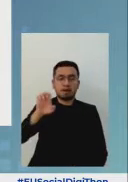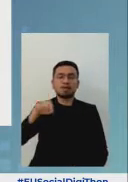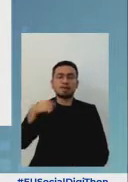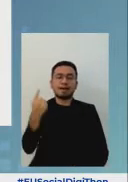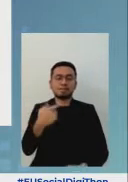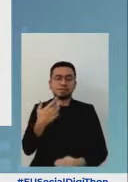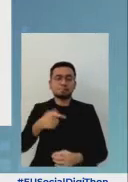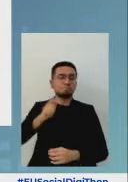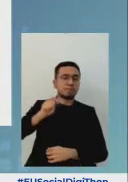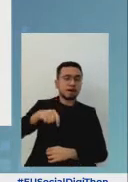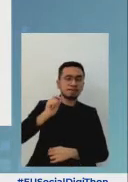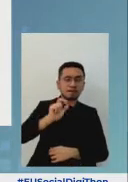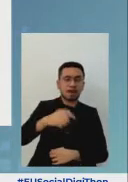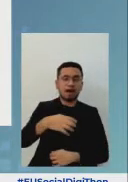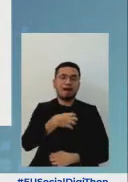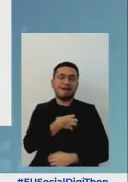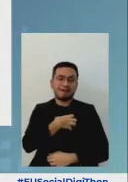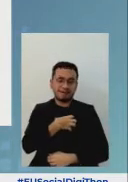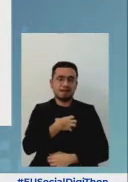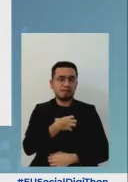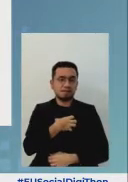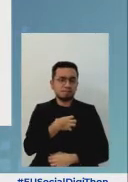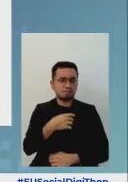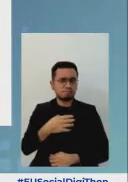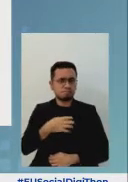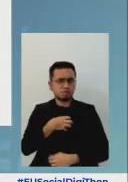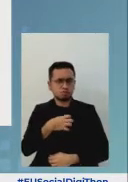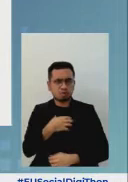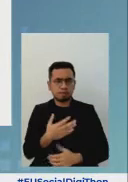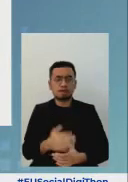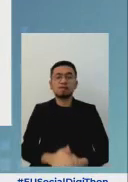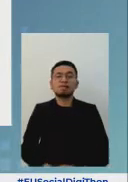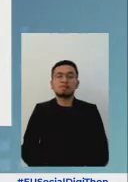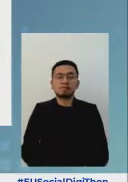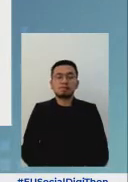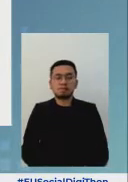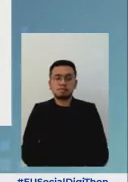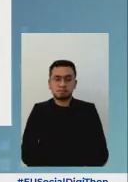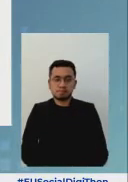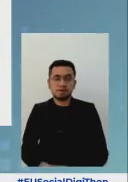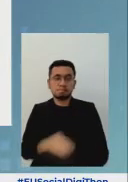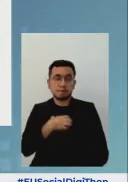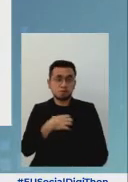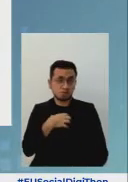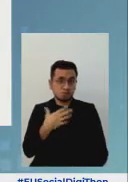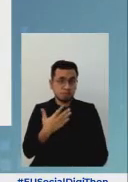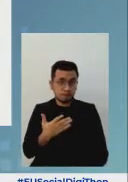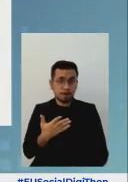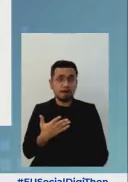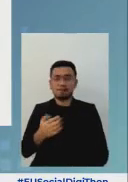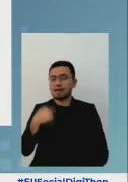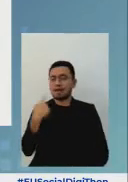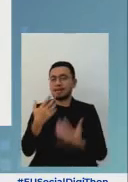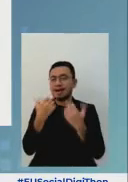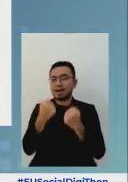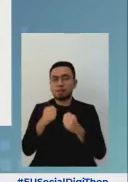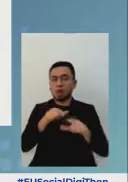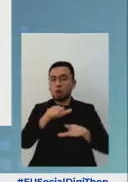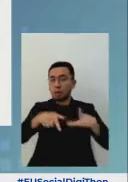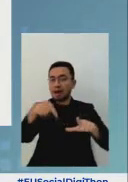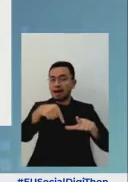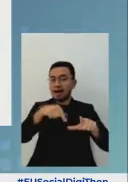kita, apa yang kita sebut sebagai rights-based approach. Kita berharap dari kompetisi ini akan